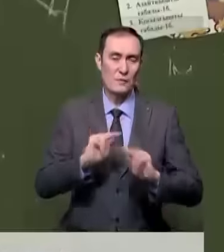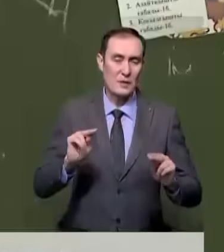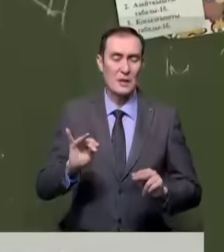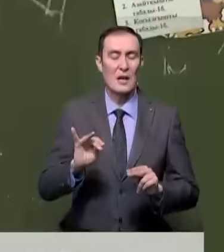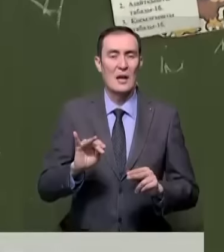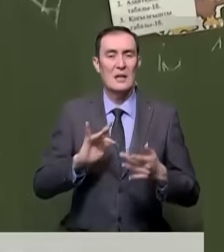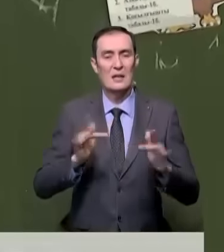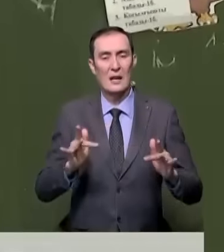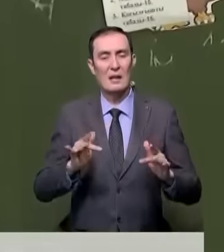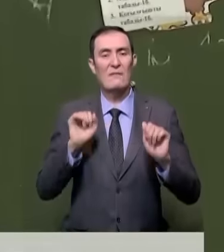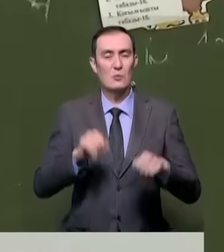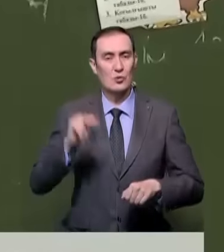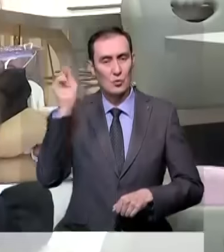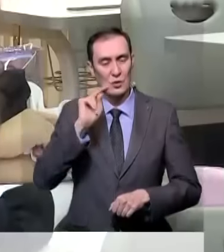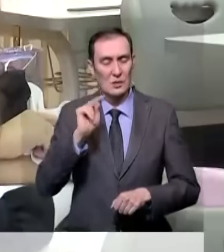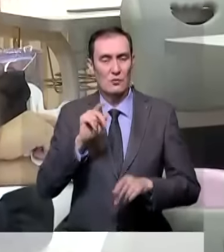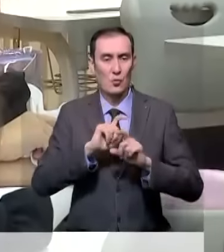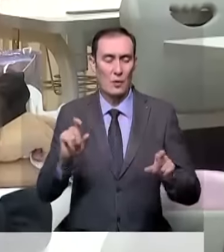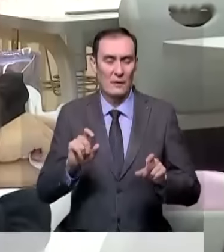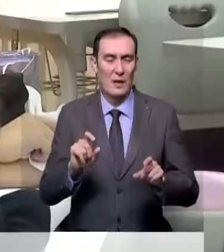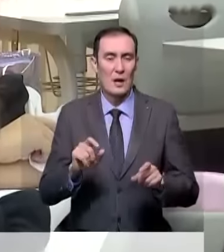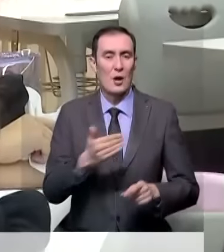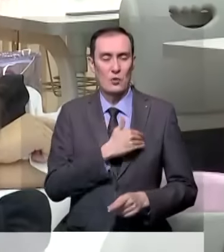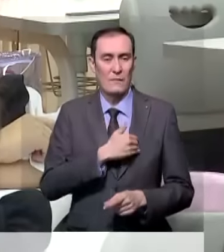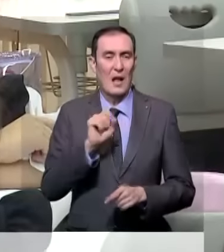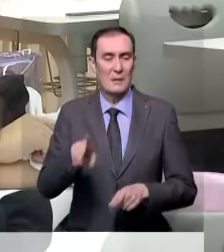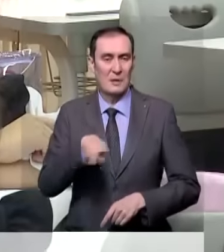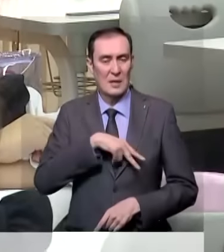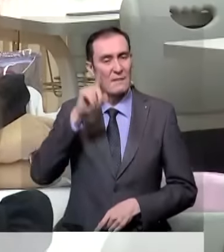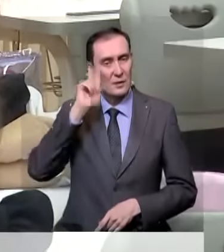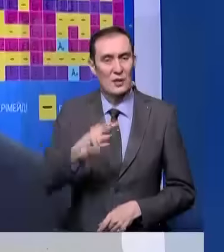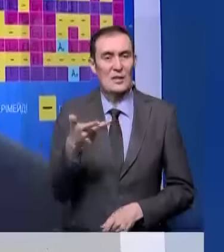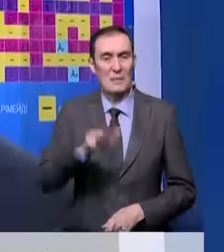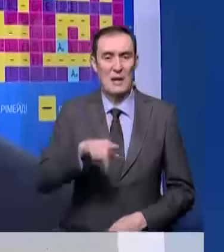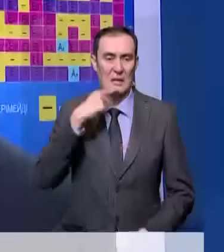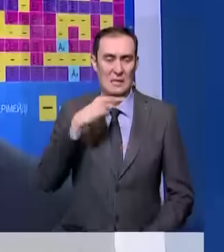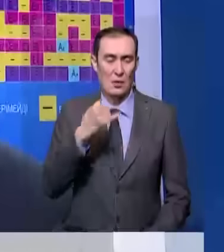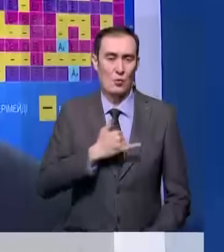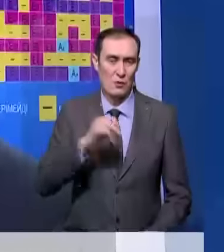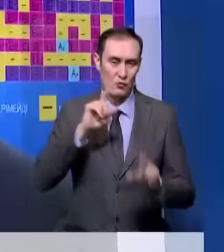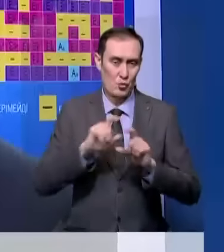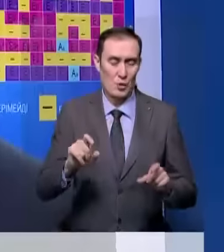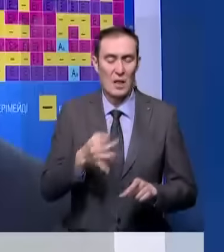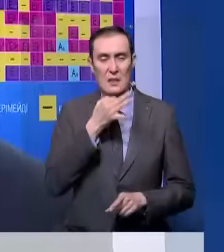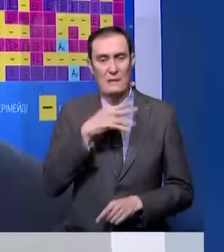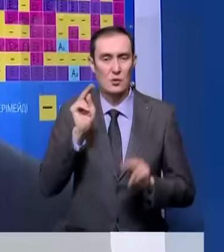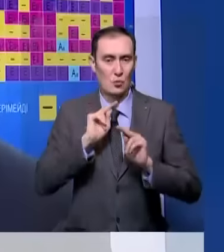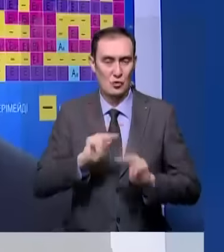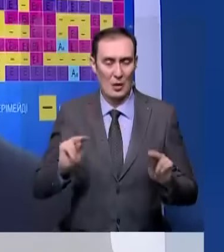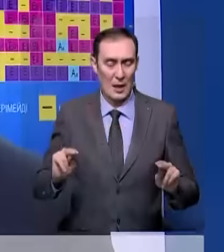интерактивные возможности школы. Претендует на Алтынбельге и владеет 3 языками. В моей школе мне нравятся мои учителя, потому